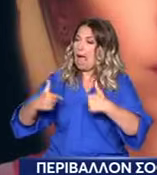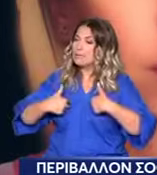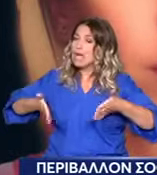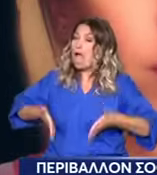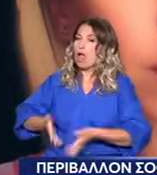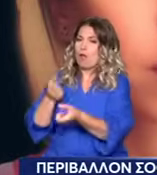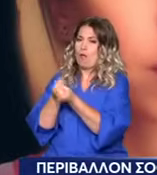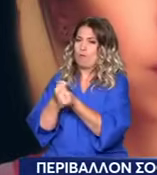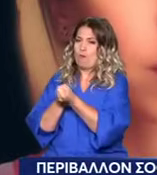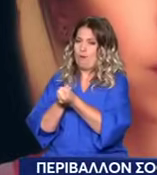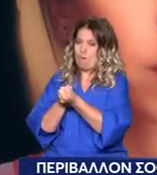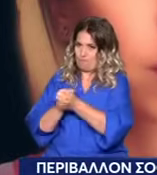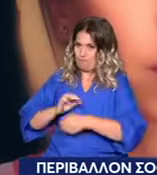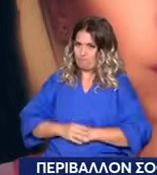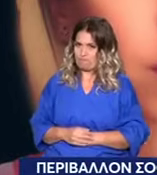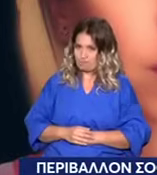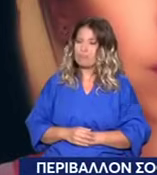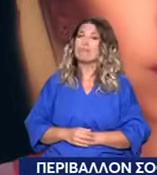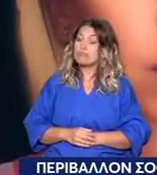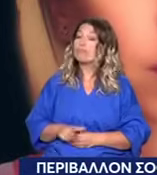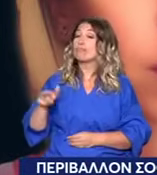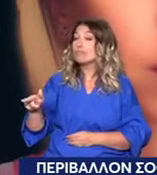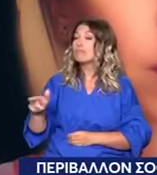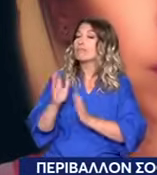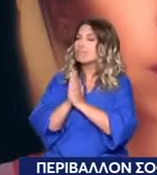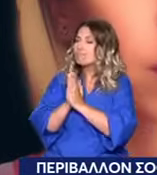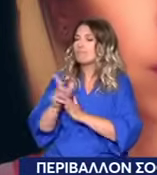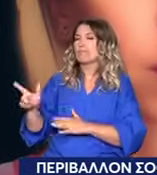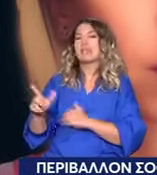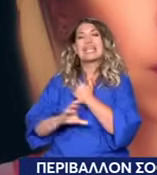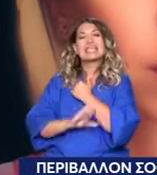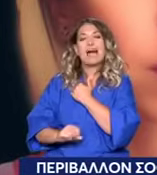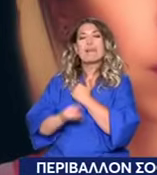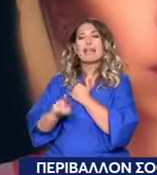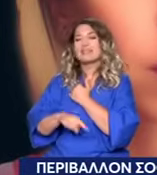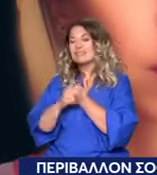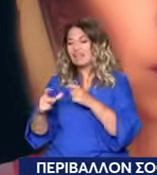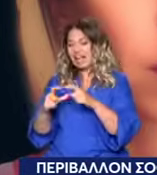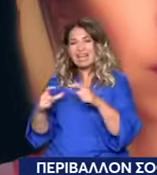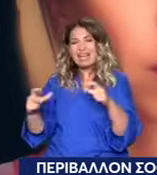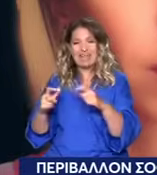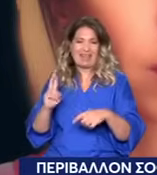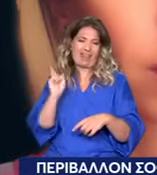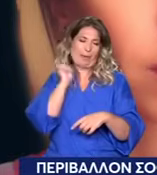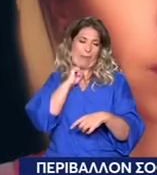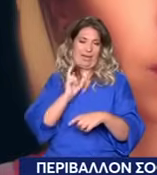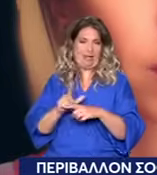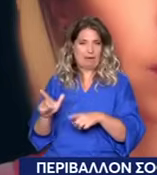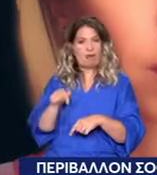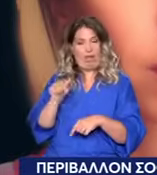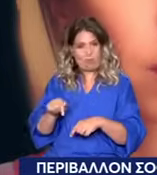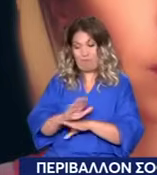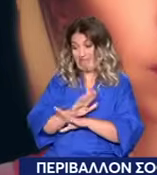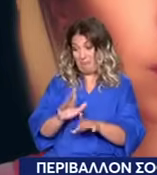εδώ». Ζήτησε από τη γραμματέα τους να αλλάξει τους κωδικούς της κάρτας για να μην τους έχει ο συνεργάτης της. Αυτό έγινε την ημέρα που έγινε η ομαδική